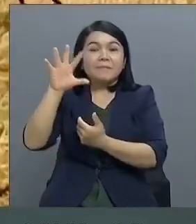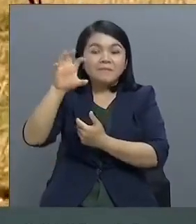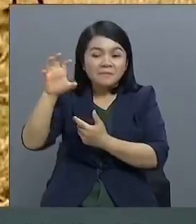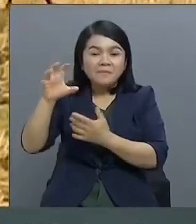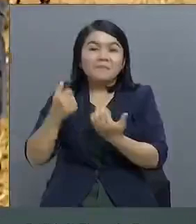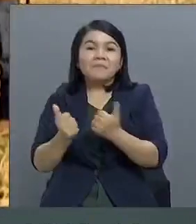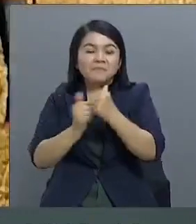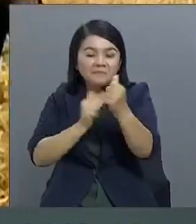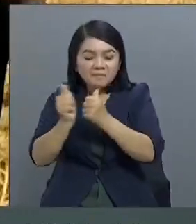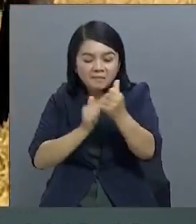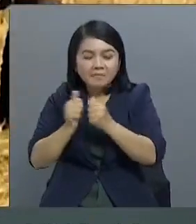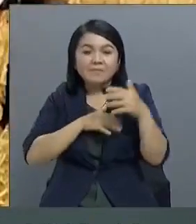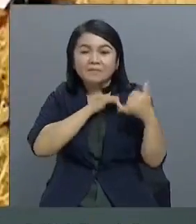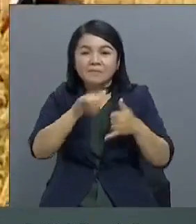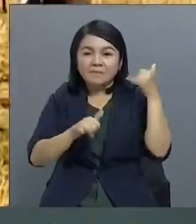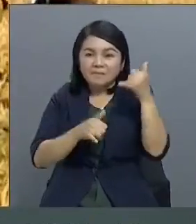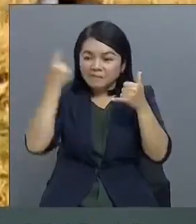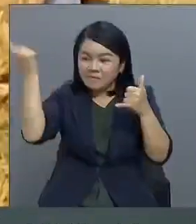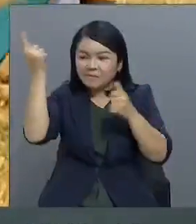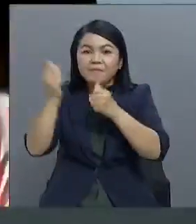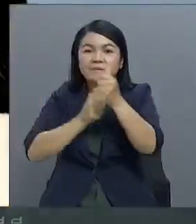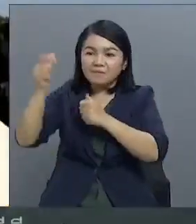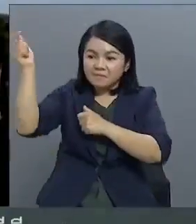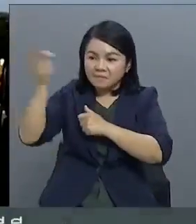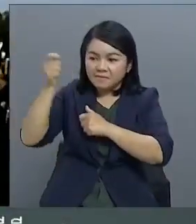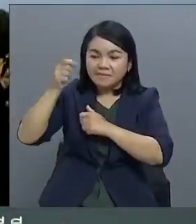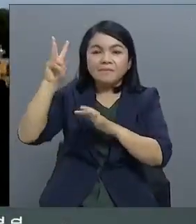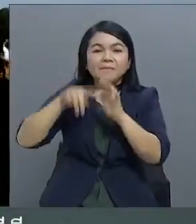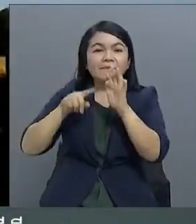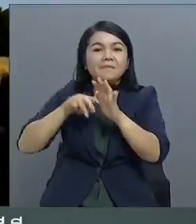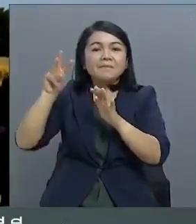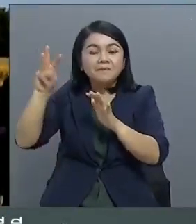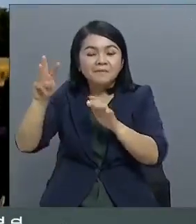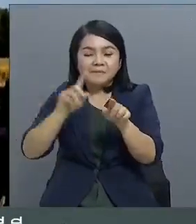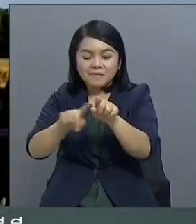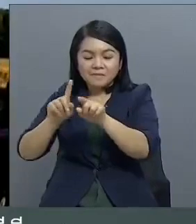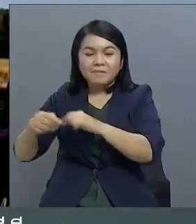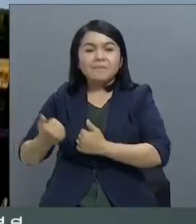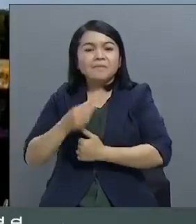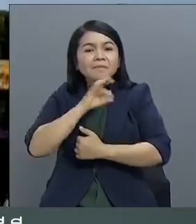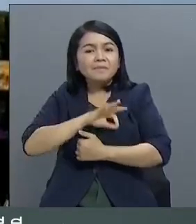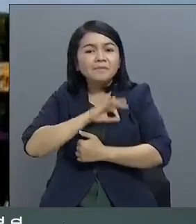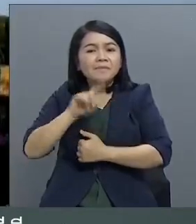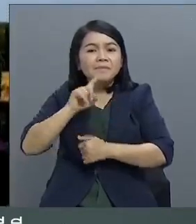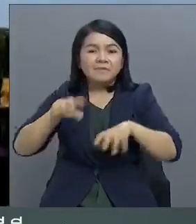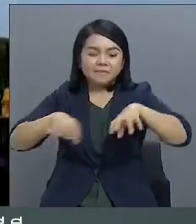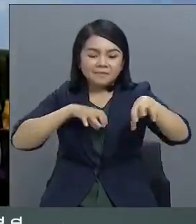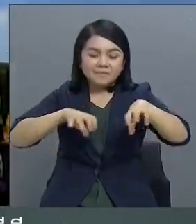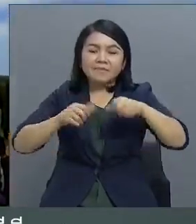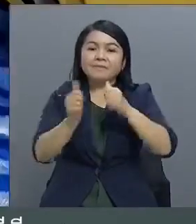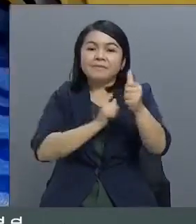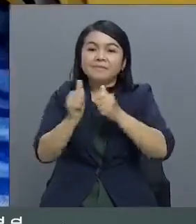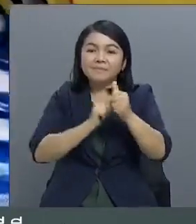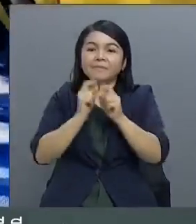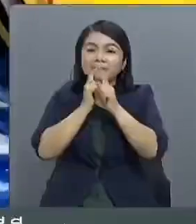เที่ยวเดินทางมาเข้าชมแข่งขันว่าวประเพณีเป็นจำนวนมากลองไปฟังเสียงจากคณะผู้จัดการแข่งขันว่าวประเพ